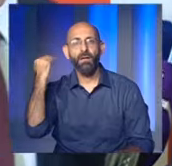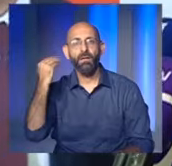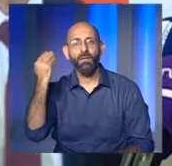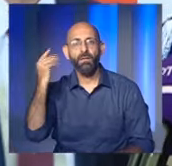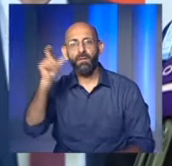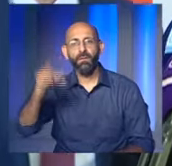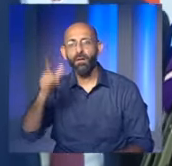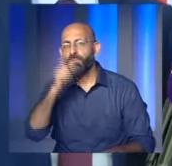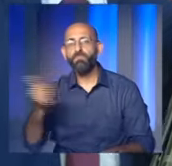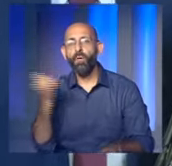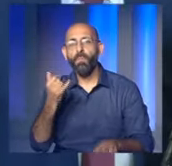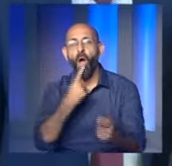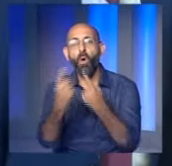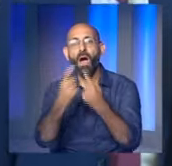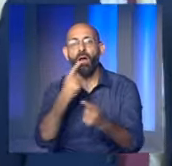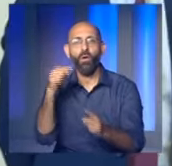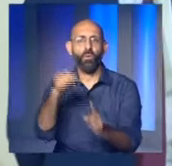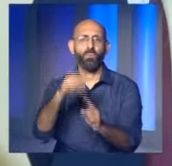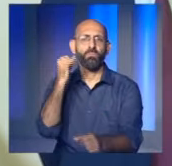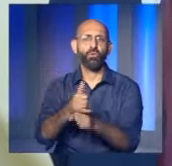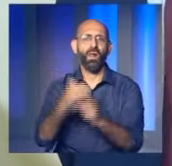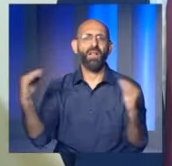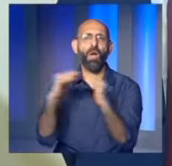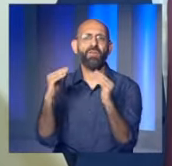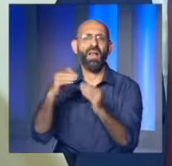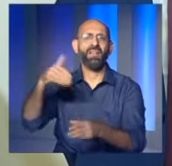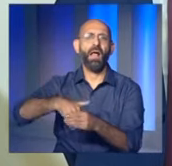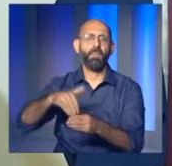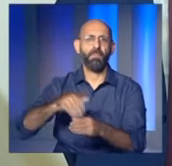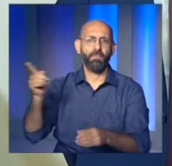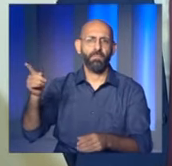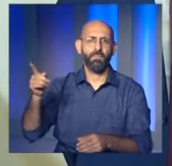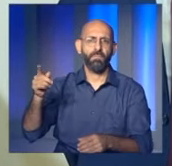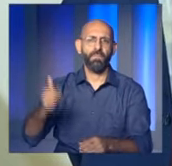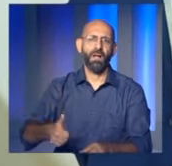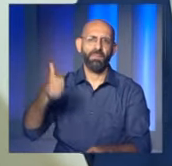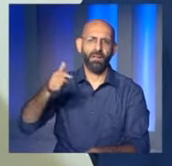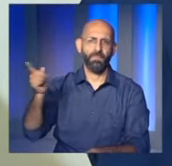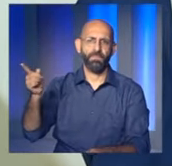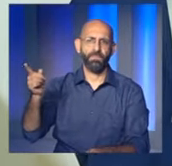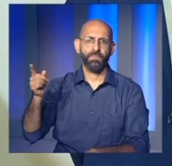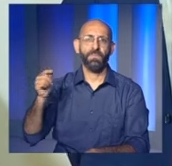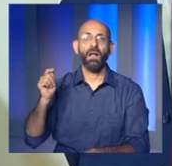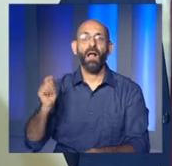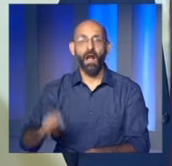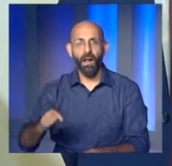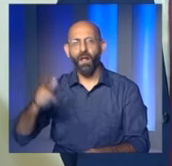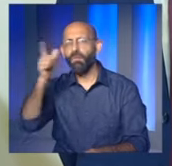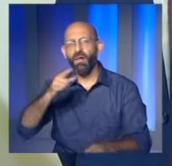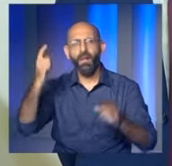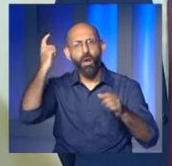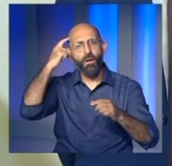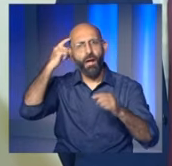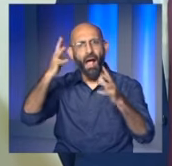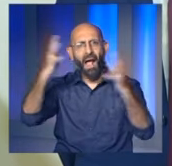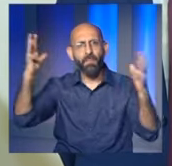أن الحوار يوصل إما إلى التوافق أو إلى الانتخاب. الحوار يجب أن يوصل حكما إما للتوافق